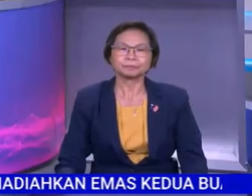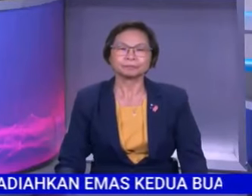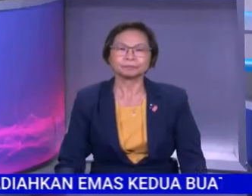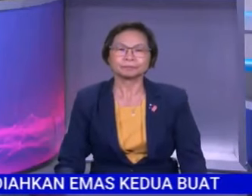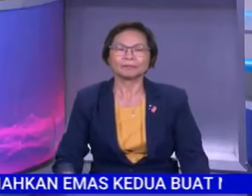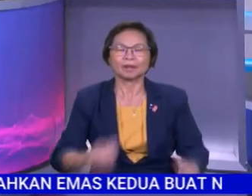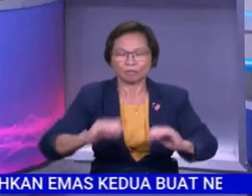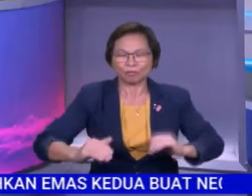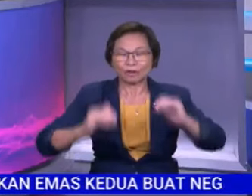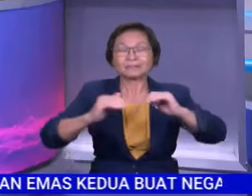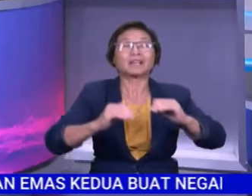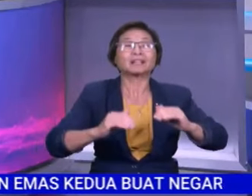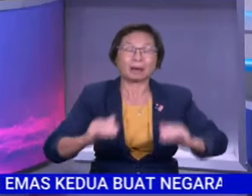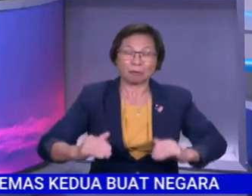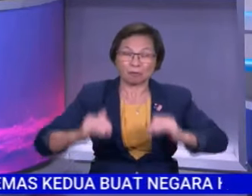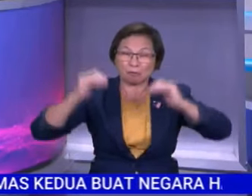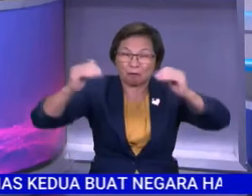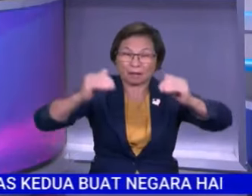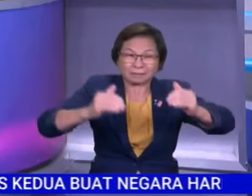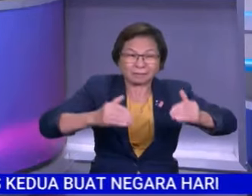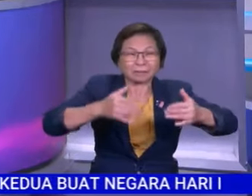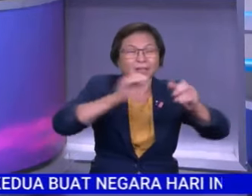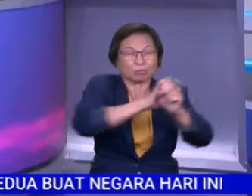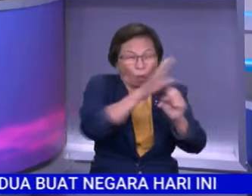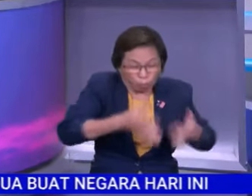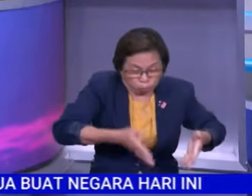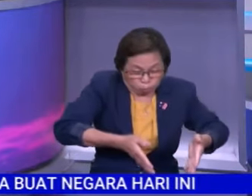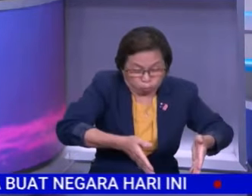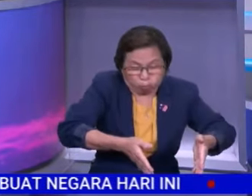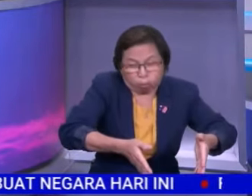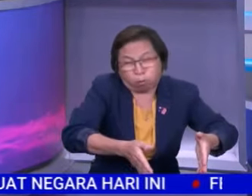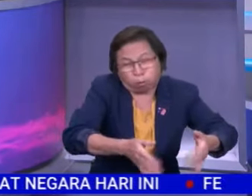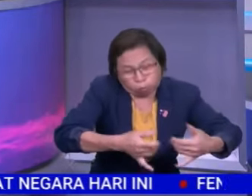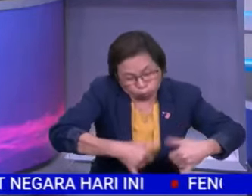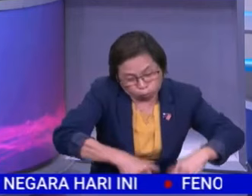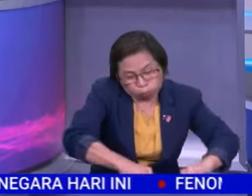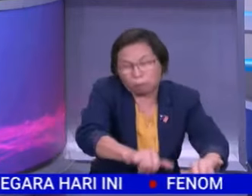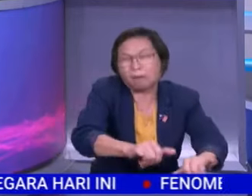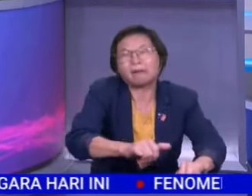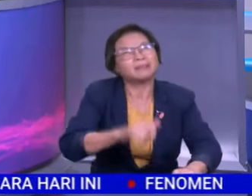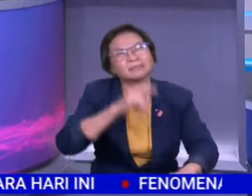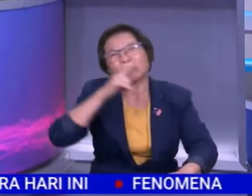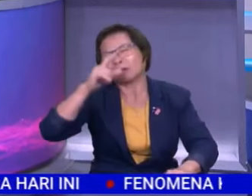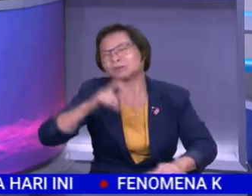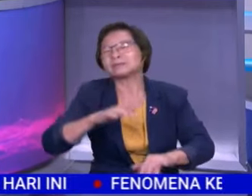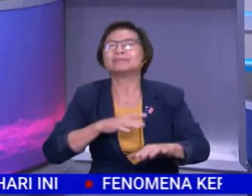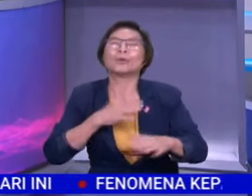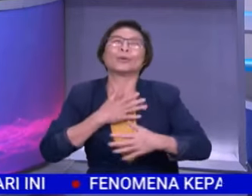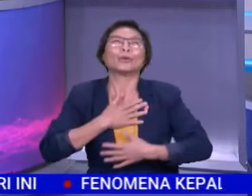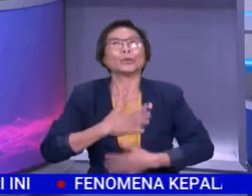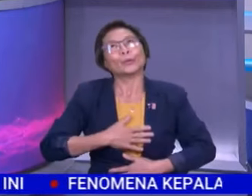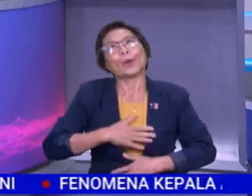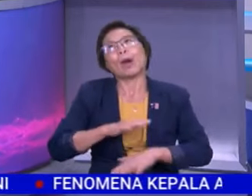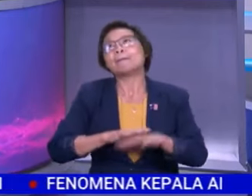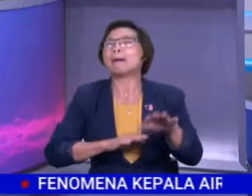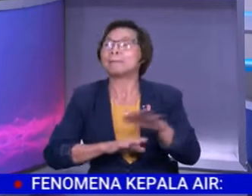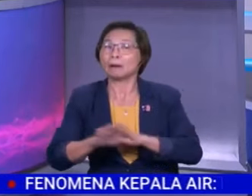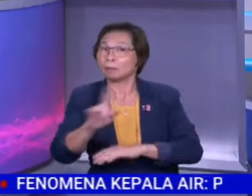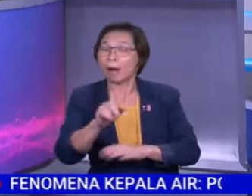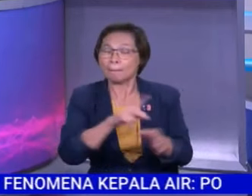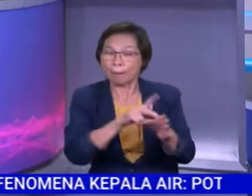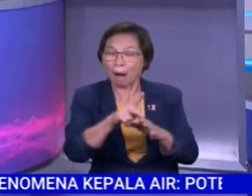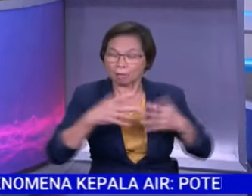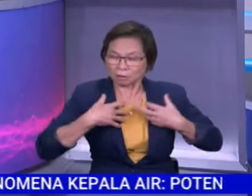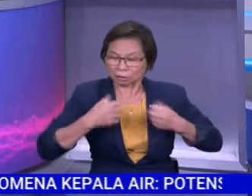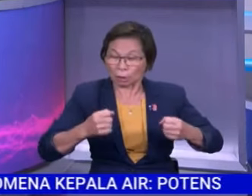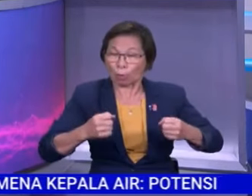Berada dalam fasa endemik, rakyat tidak harus berasa selesa dan lega. Menurut Presiden Persatuan Pakar Perubatan